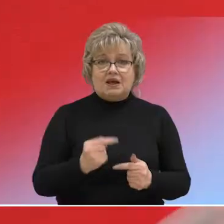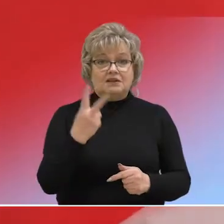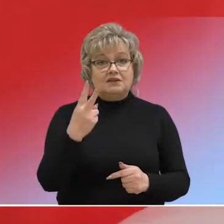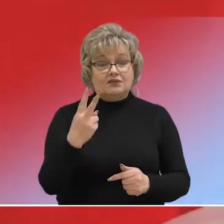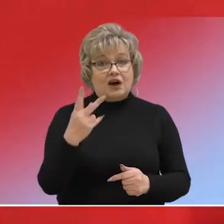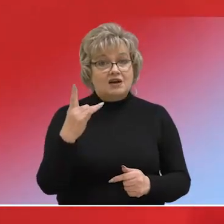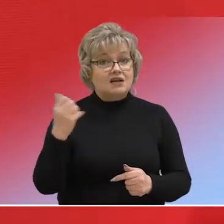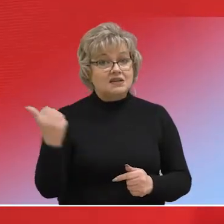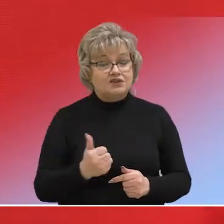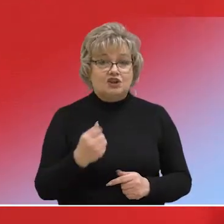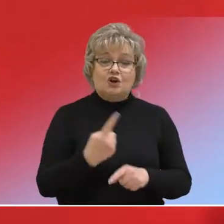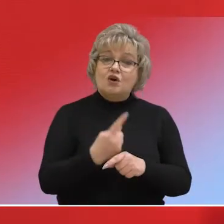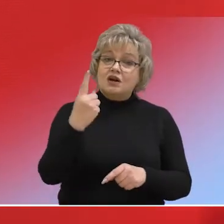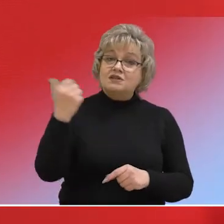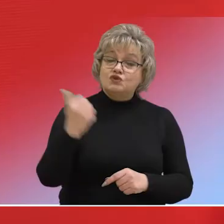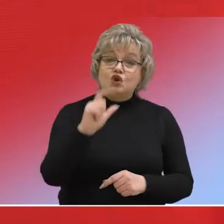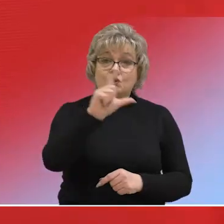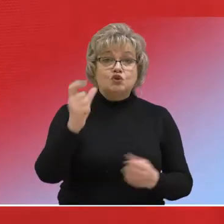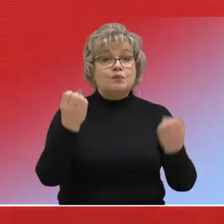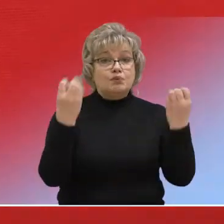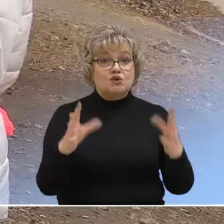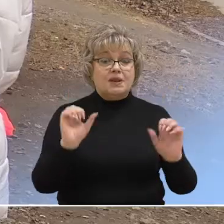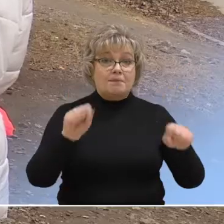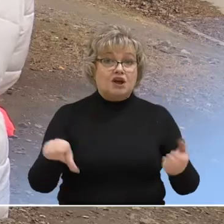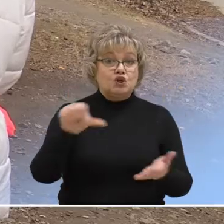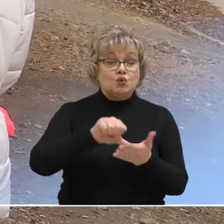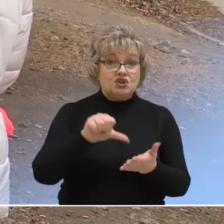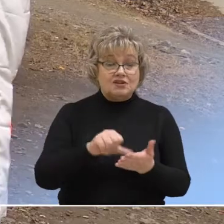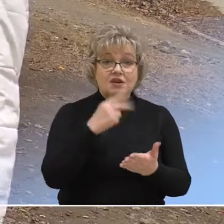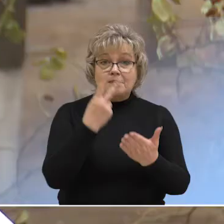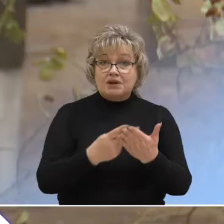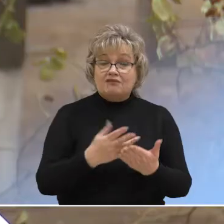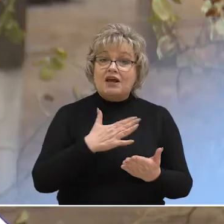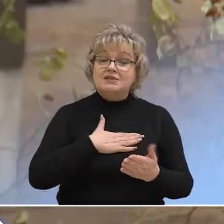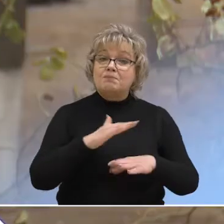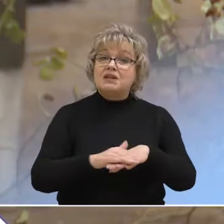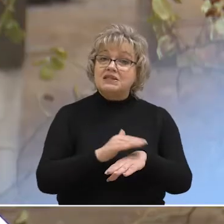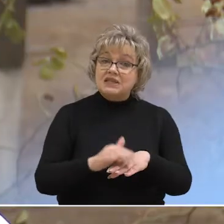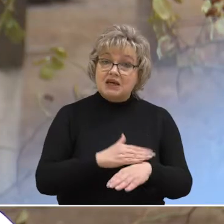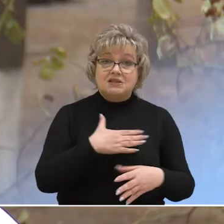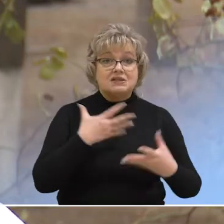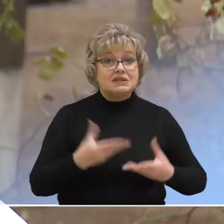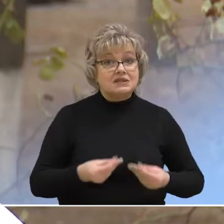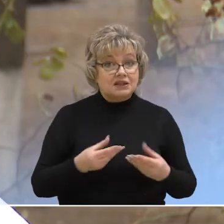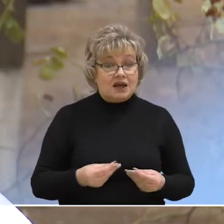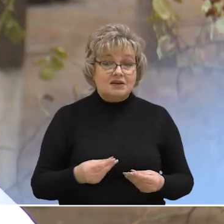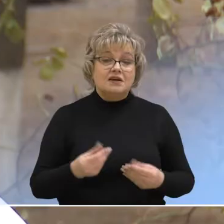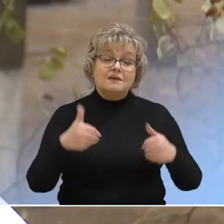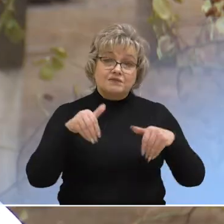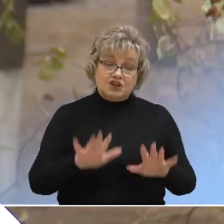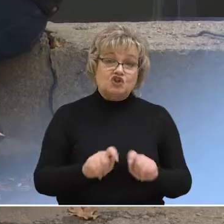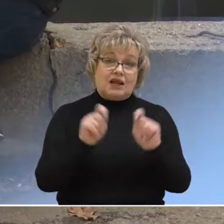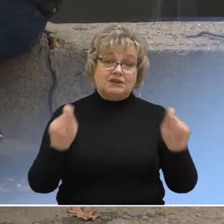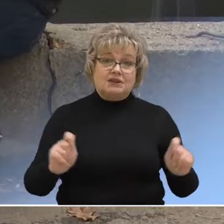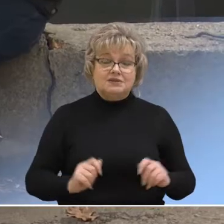два раза там в неделю, раз в неделю, чтобы люди просто могли участвовать, проявлять свое милосердие, сострадание, и поэтому вот решили